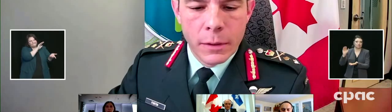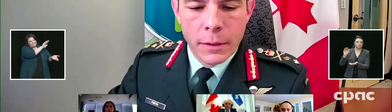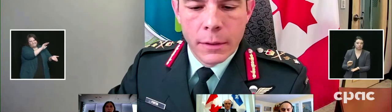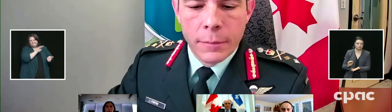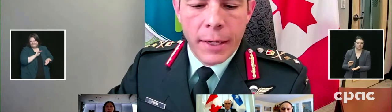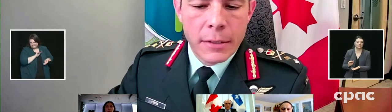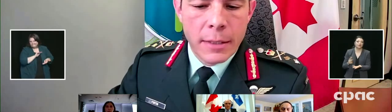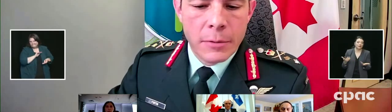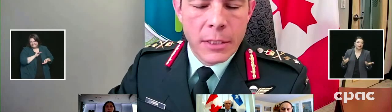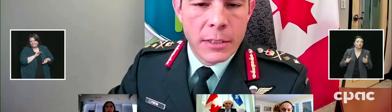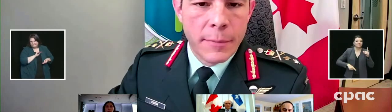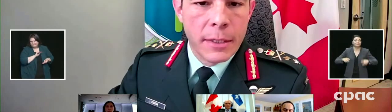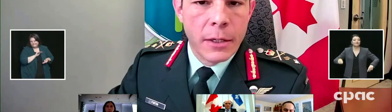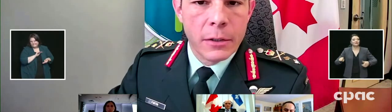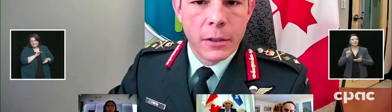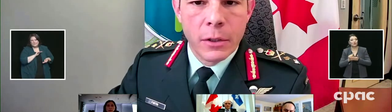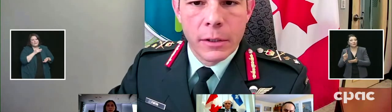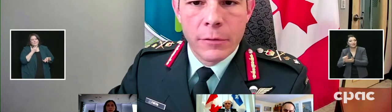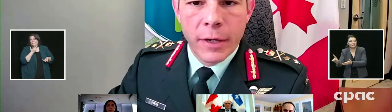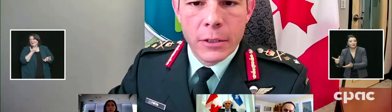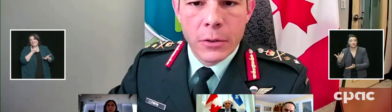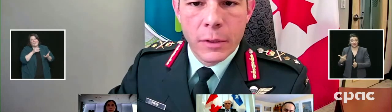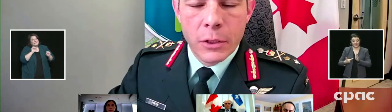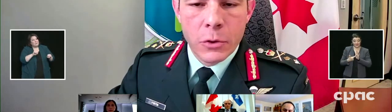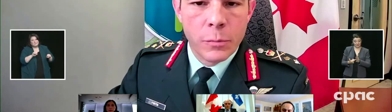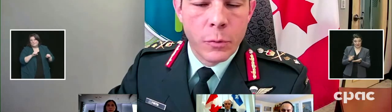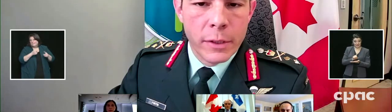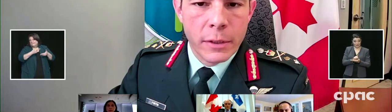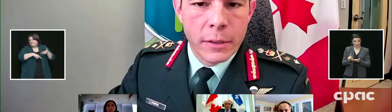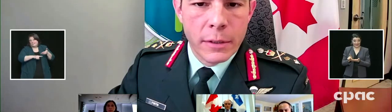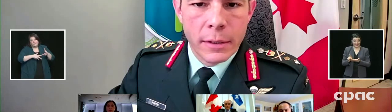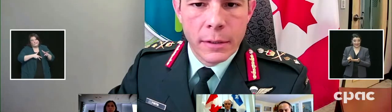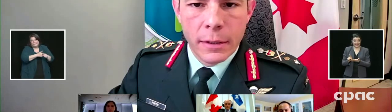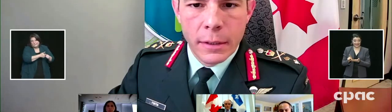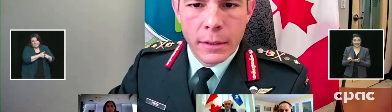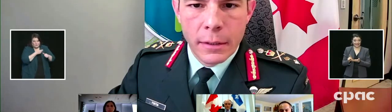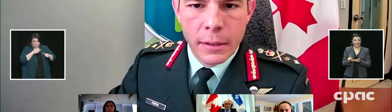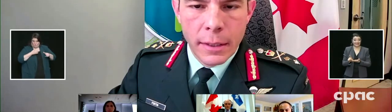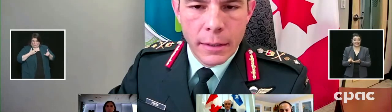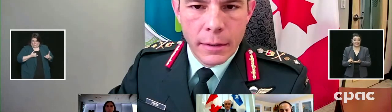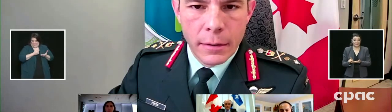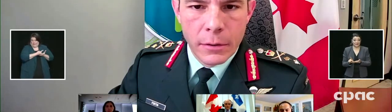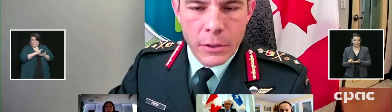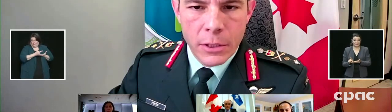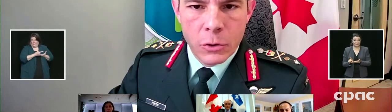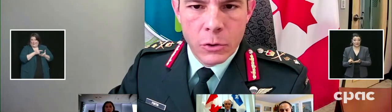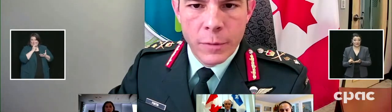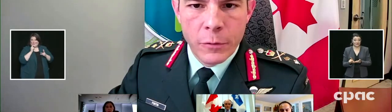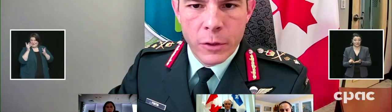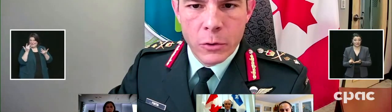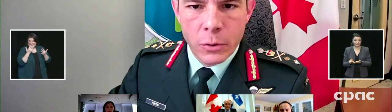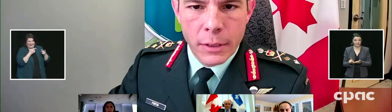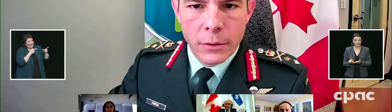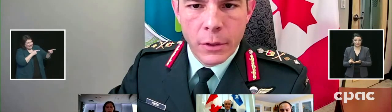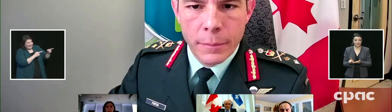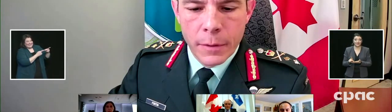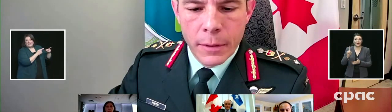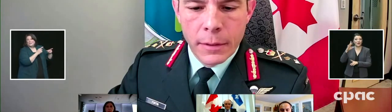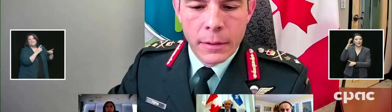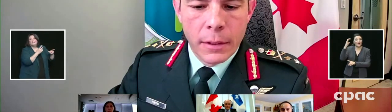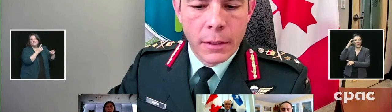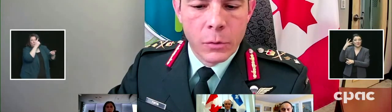à l'autre. Par exemple, cette semaine, alors que notre livraison était sur le point de quitter le site du manufacturier en